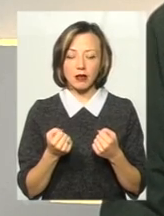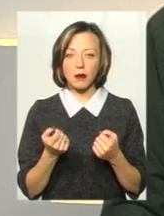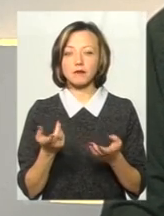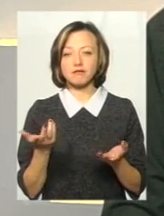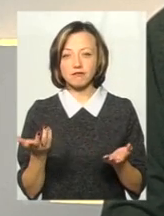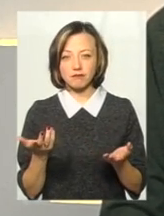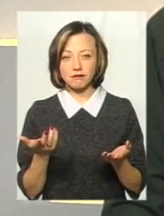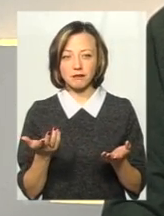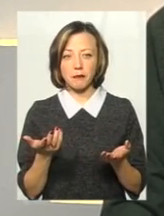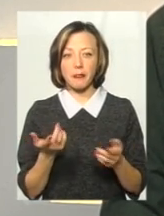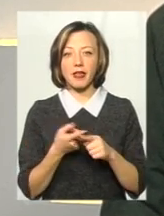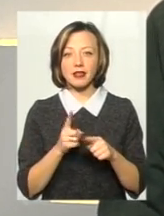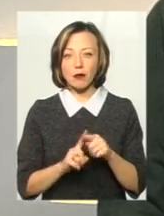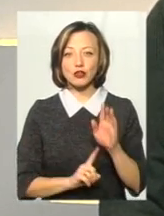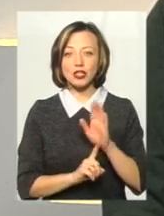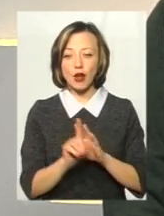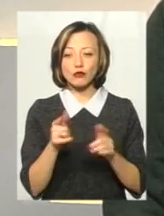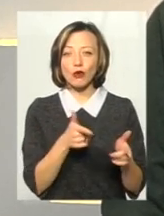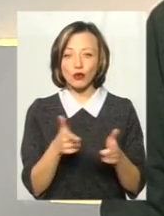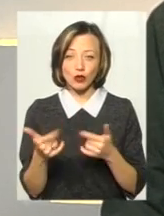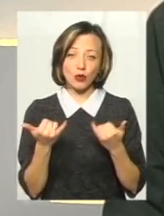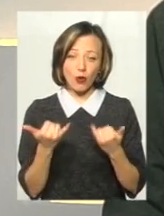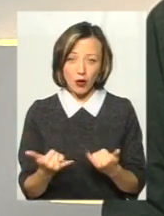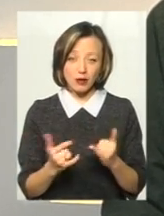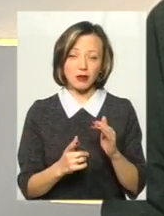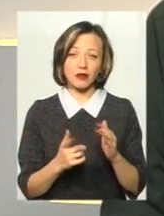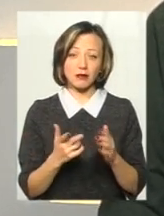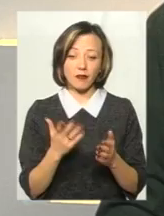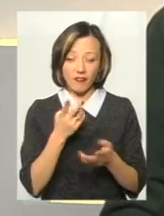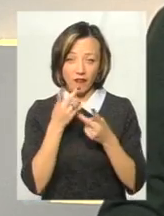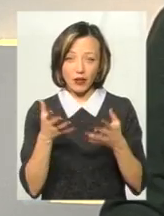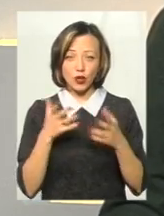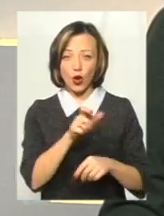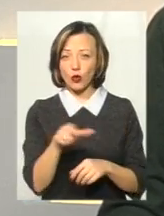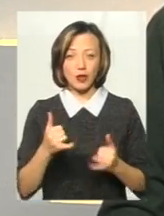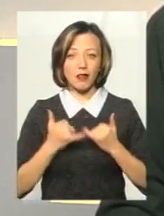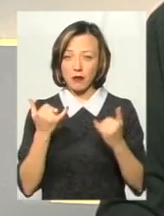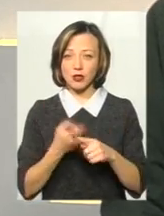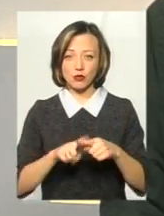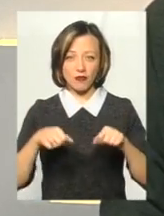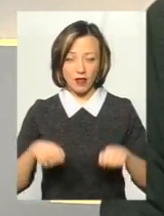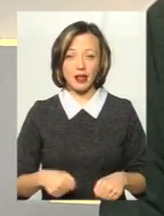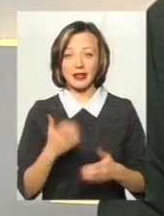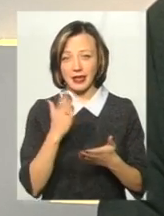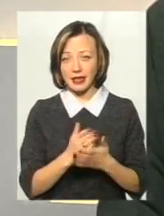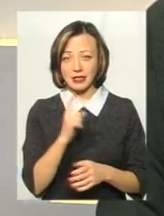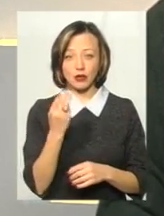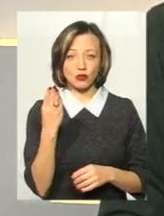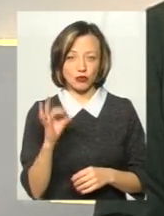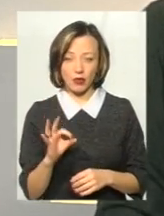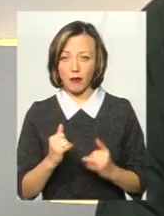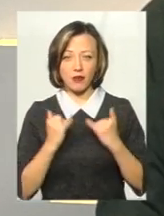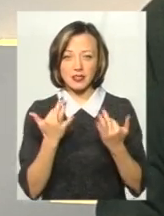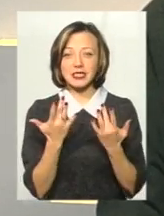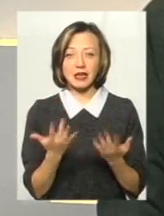приходить, тому що воно визріло. І сьогодні визріло, що люди не поважають цю владу. І є за що не поважати. І